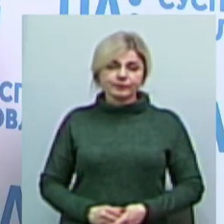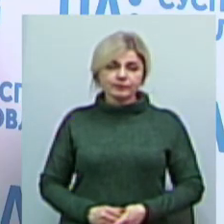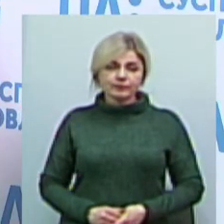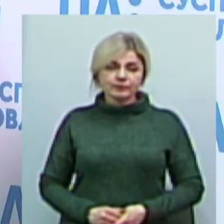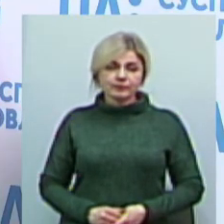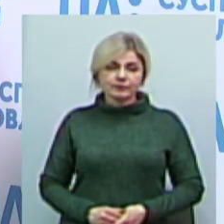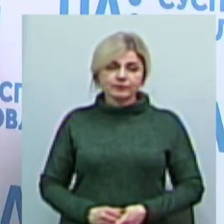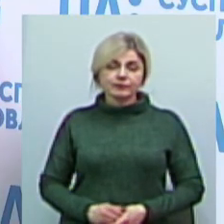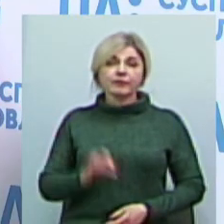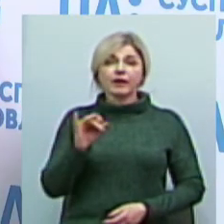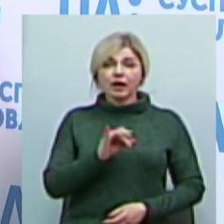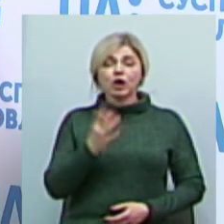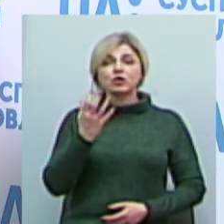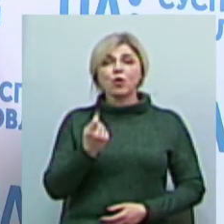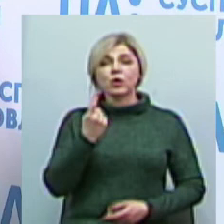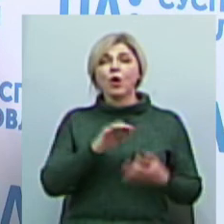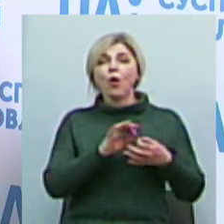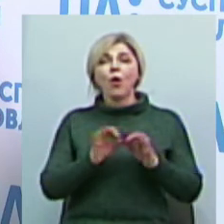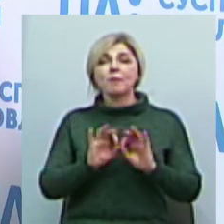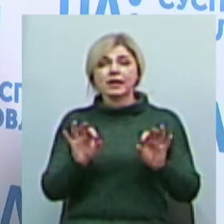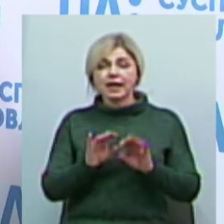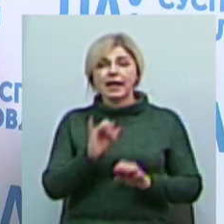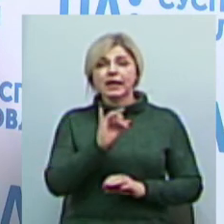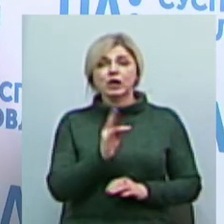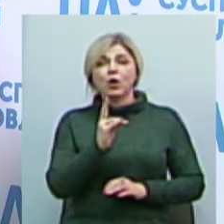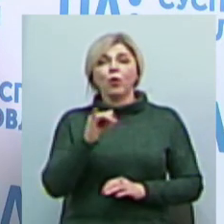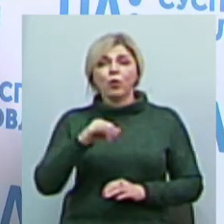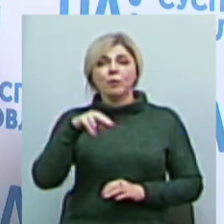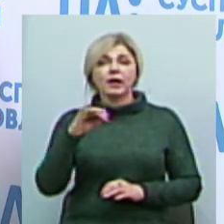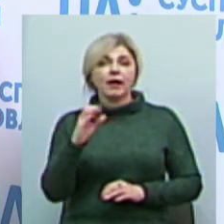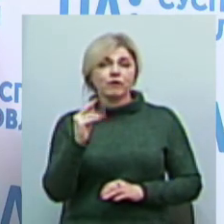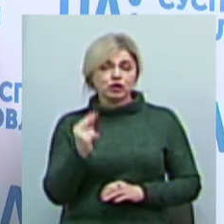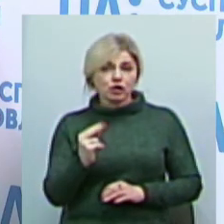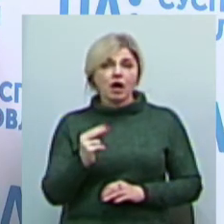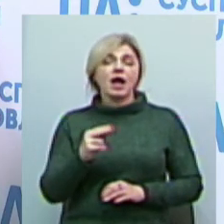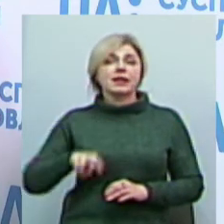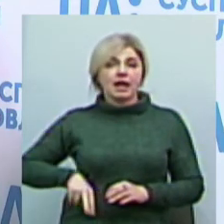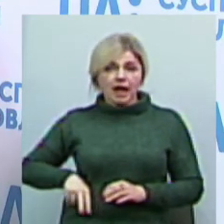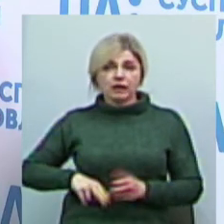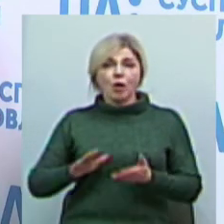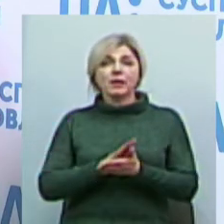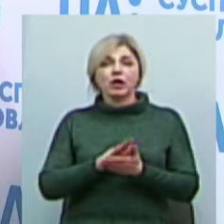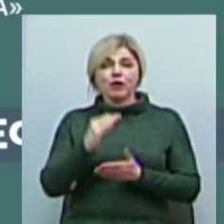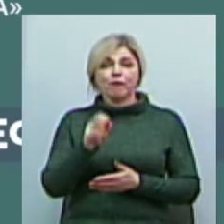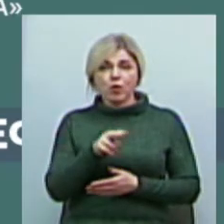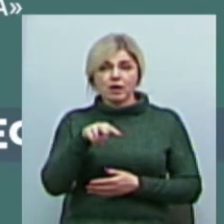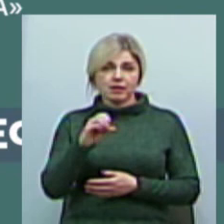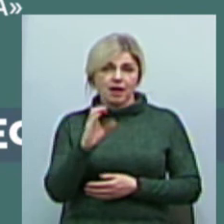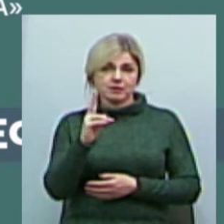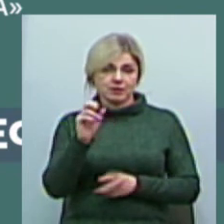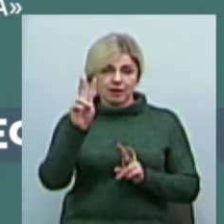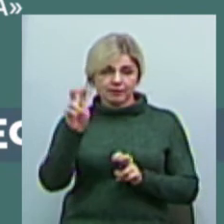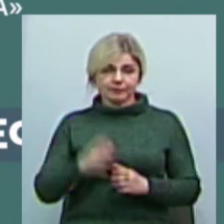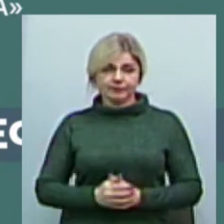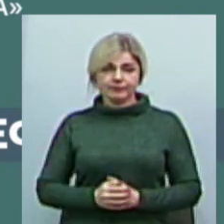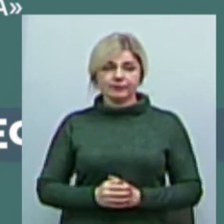І ще один коментар від Ірини Купрієвич, директора благодійного фонду «Ласка» з міста Миколаєва. Фонд